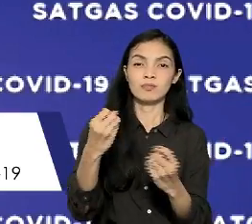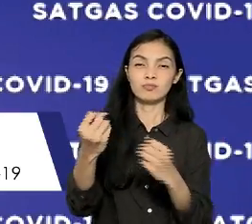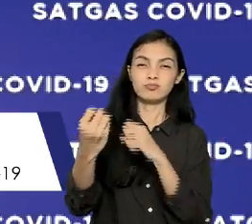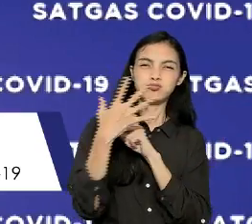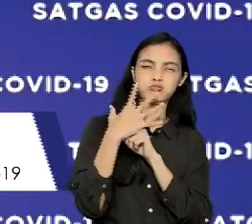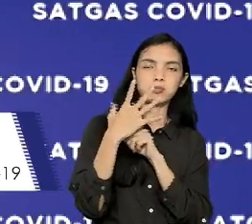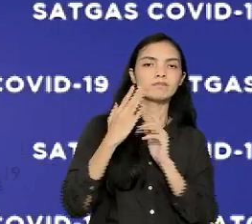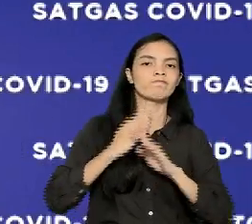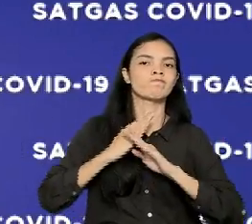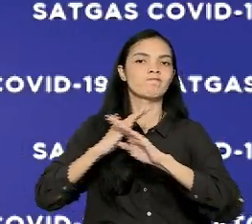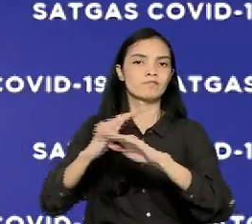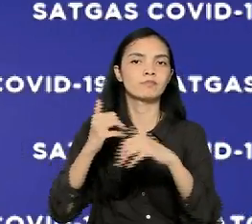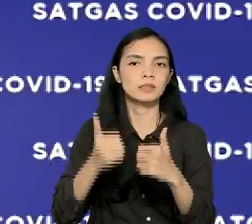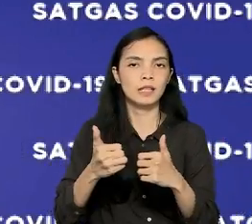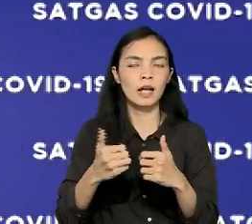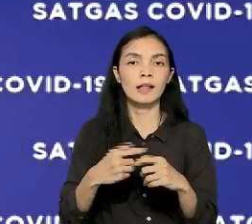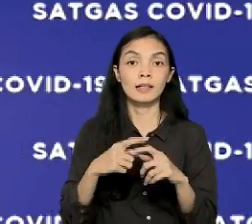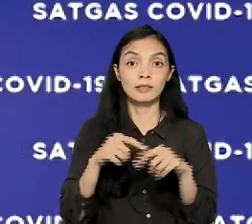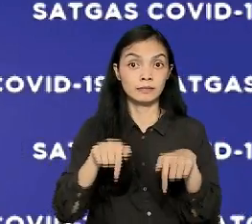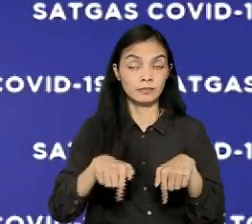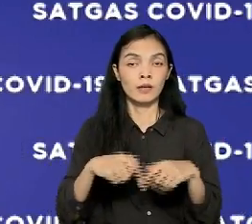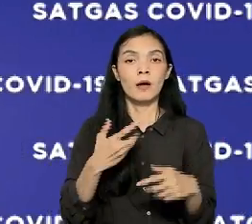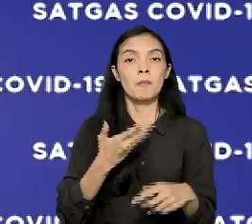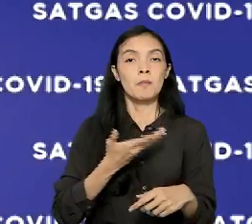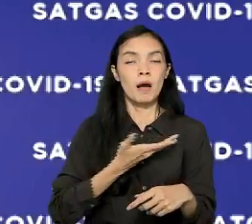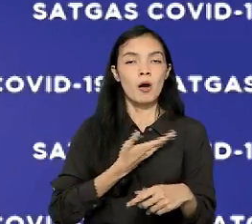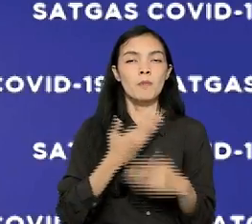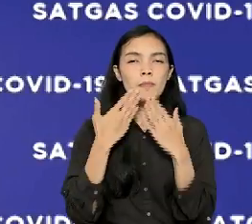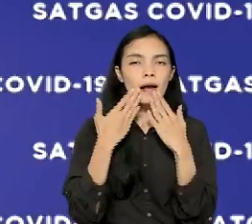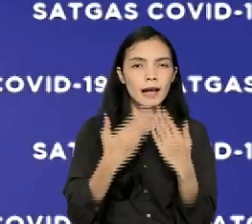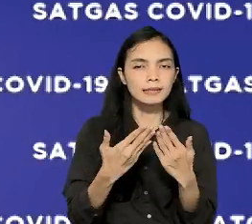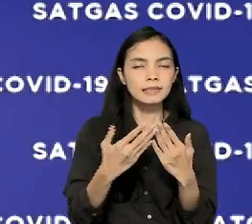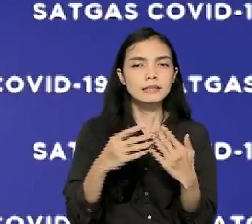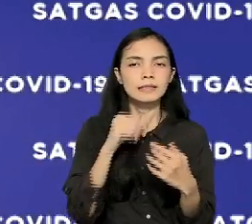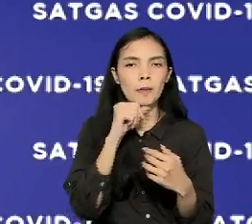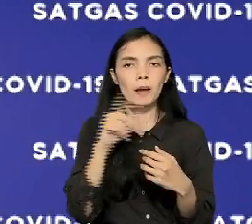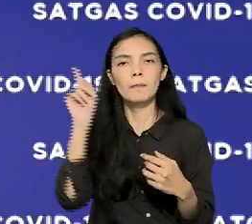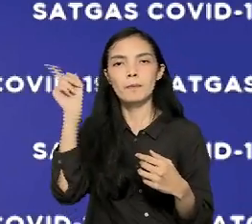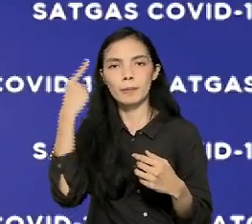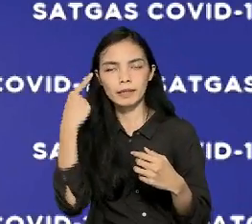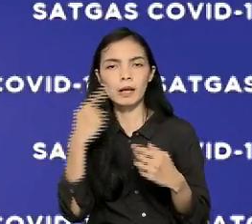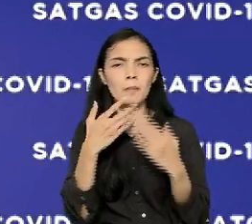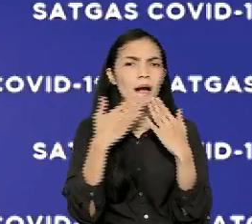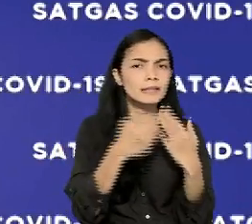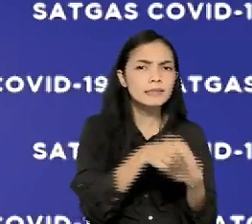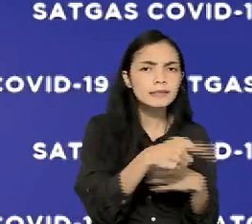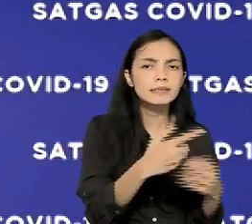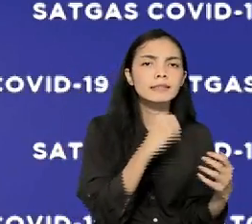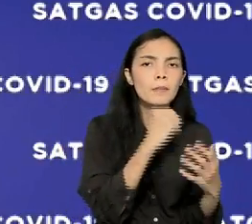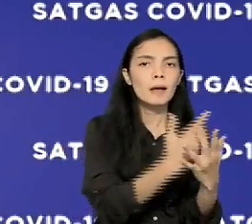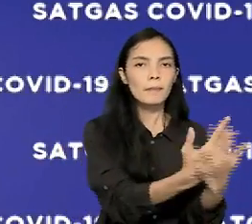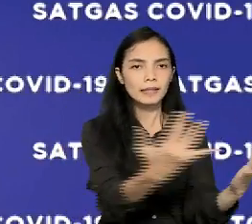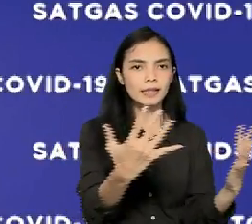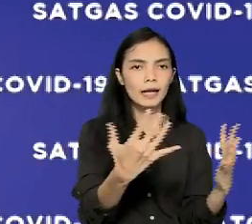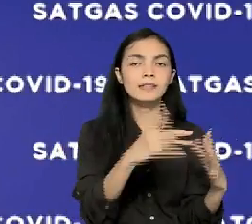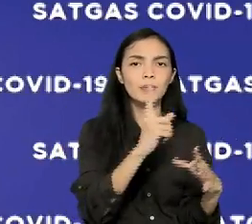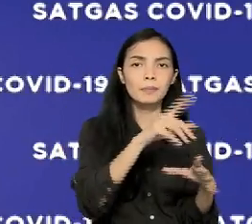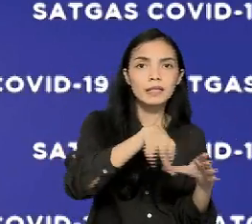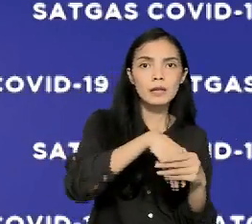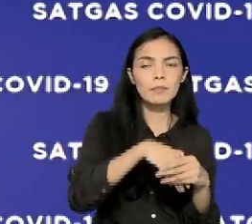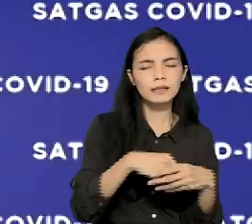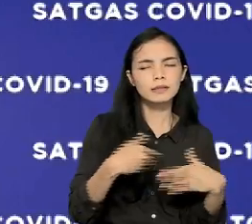ini, pemerintah hendak mengucapkan terima kasih pada seluruh elemen masyarakat yang tidak kenal lelah ikut